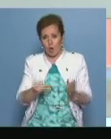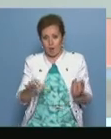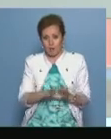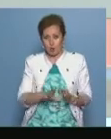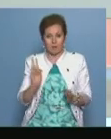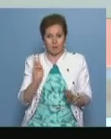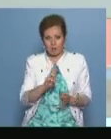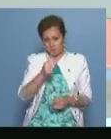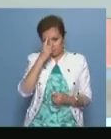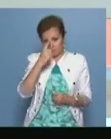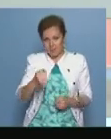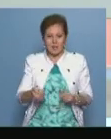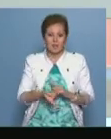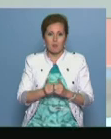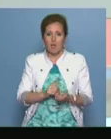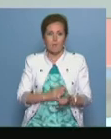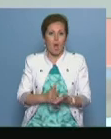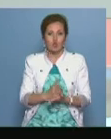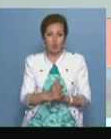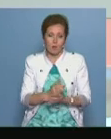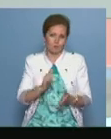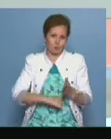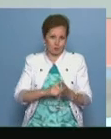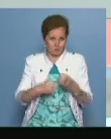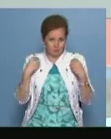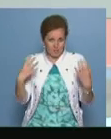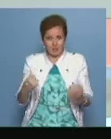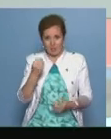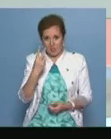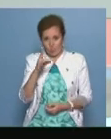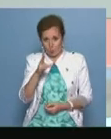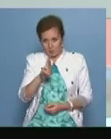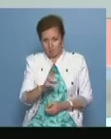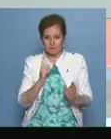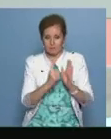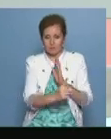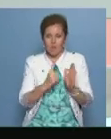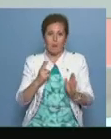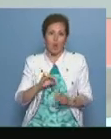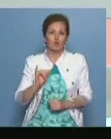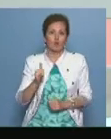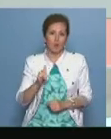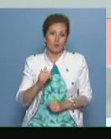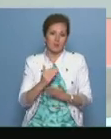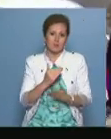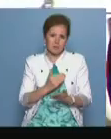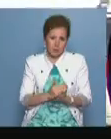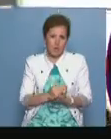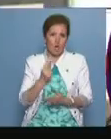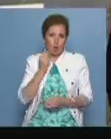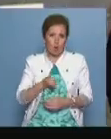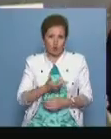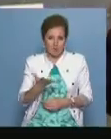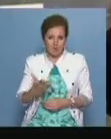в маршрутах трамваев и троллейбусов. Все из-за праздника. 12 июня они будут курсировать по субботнему расписанию, но количество рейсов